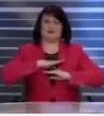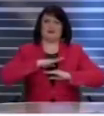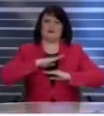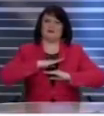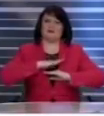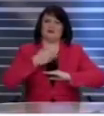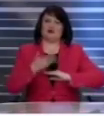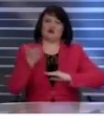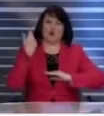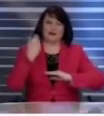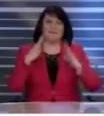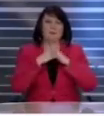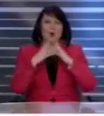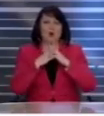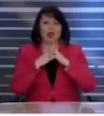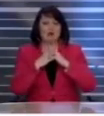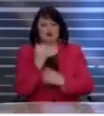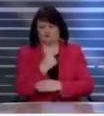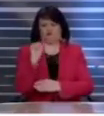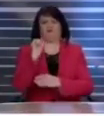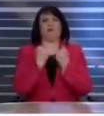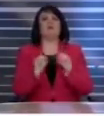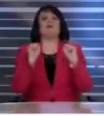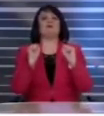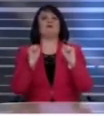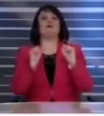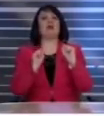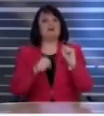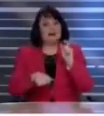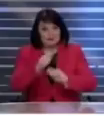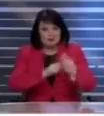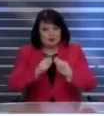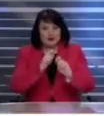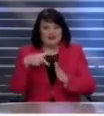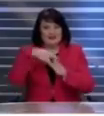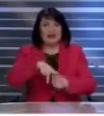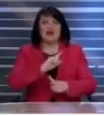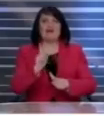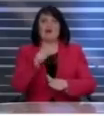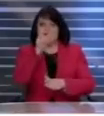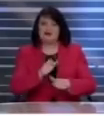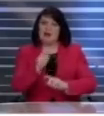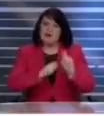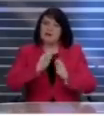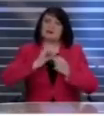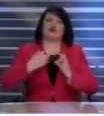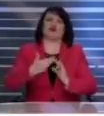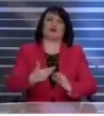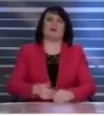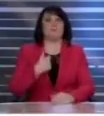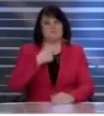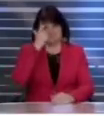1945 αρνήθηκαν να σκύψουν το κεφάλι και έγιναν αρχιτέκτονες και όχι σκλάβοι της ιστορίας. Ναι, σε όλη μου την πολιτική